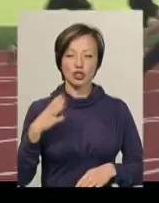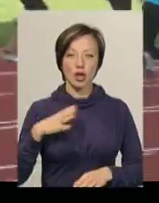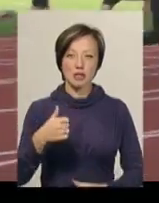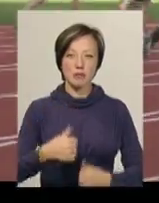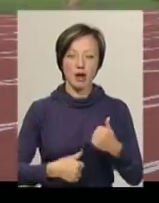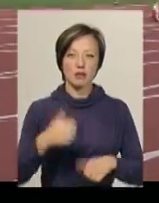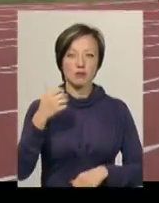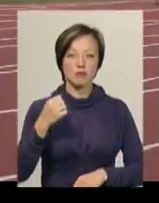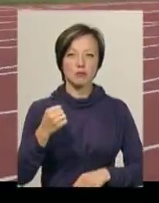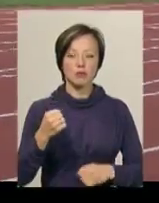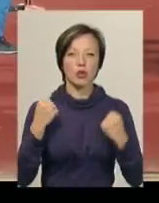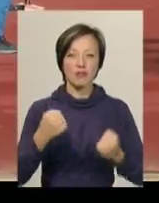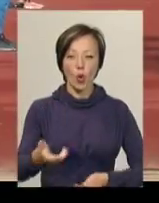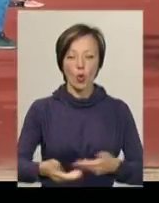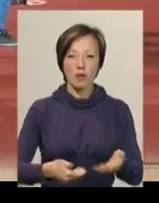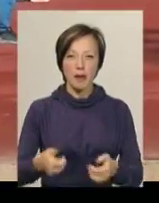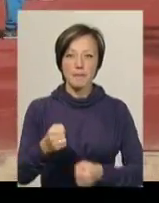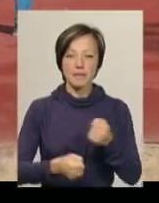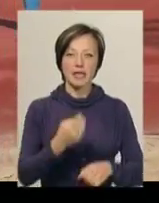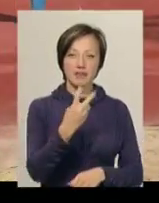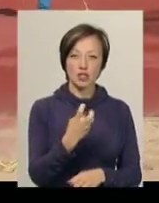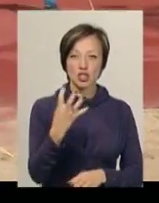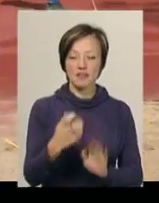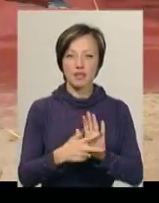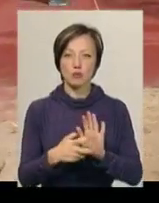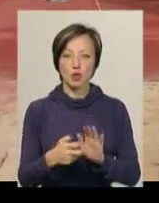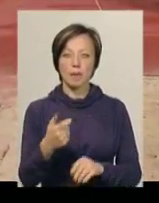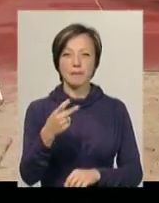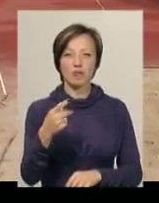чекають змагання зі спортивної ходьби, біг на 200, 400,